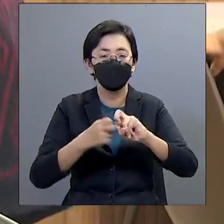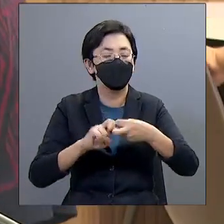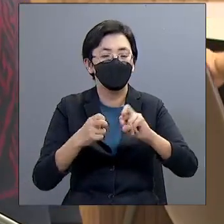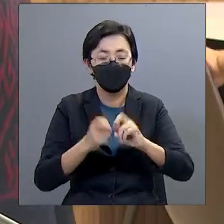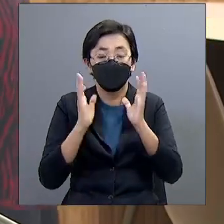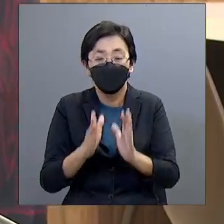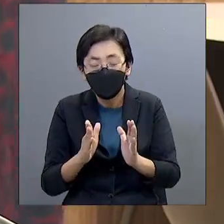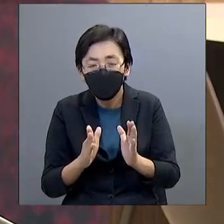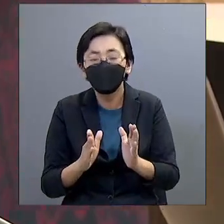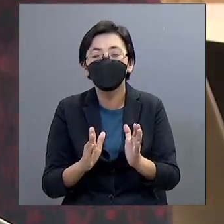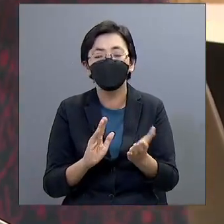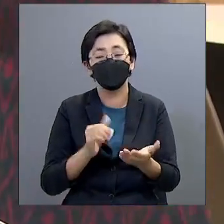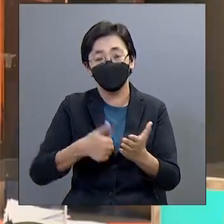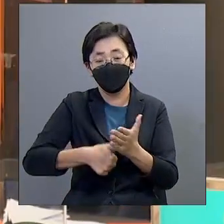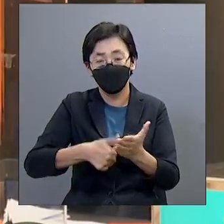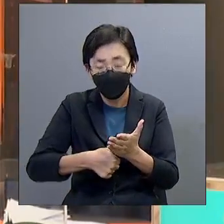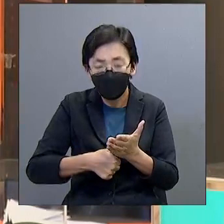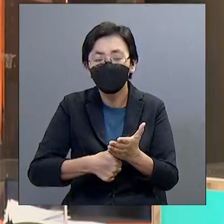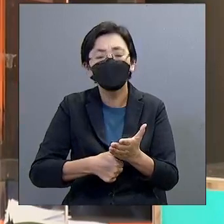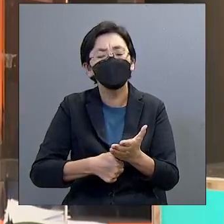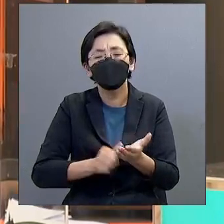ี่ทอยู่ระหวางการปรัโครงสร้างหนี่ค่ะ